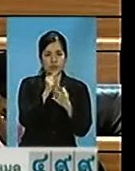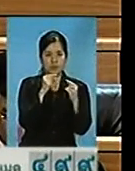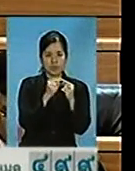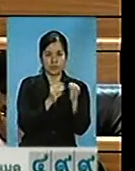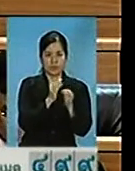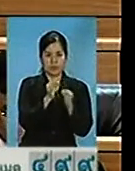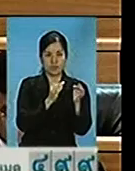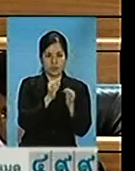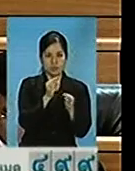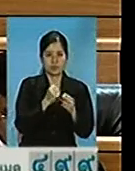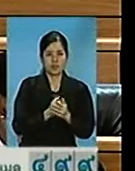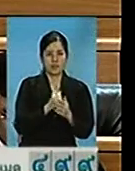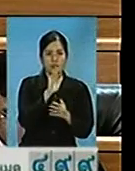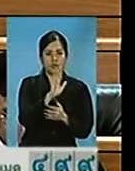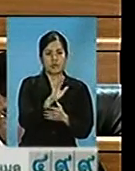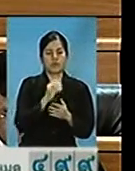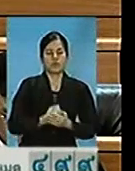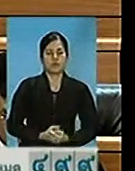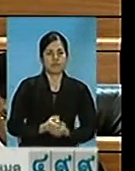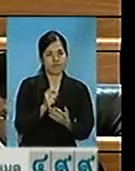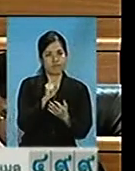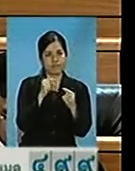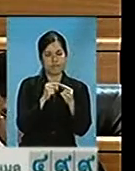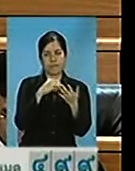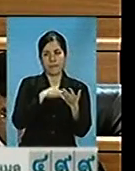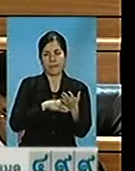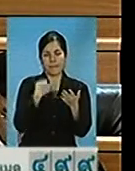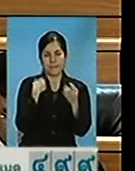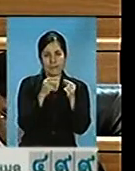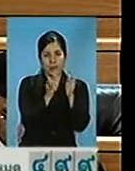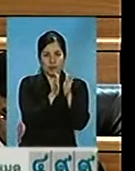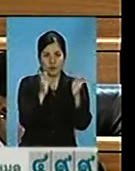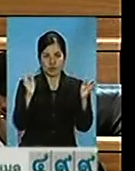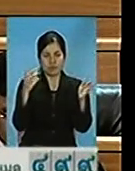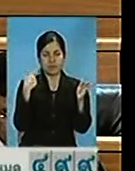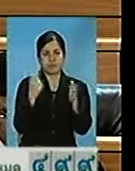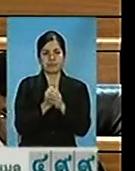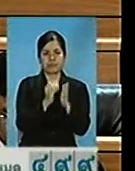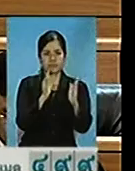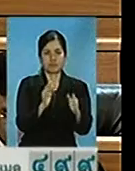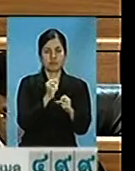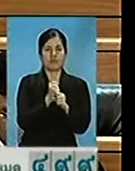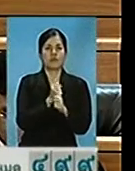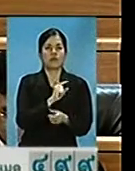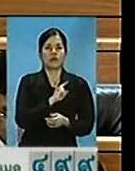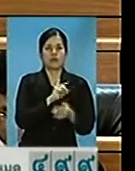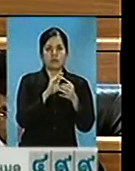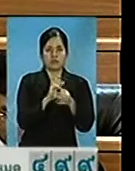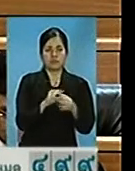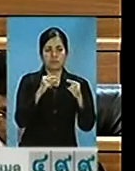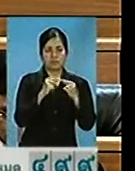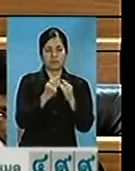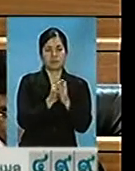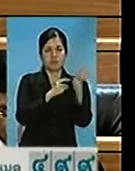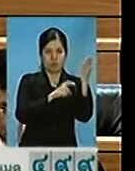ที่ต้องเรียกว่ามันกว้างไปนิดครับว่าผู้ที่เกี่ยวข้องกับการแปรรูปยาง